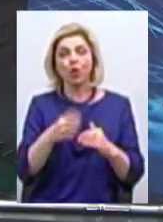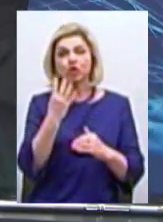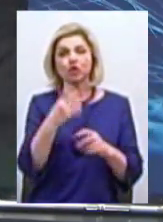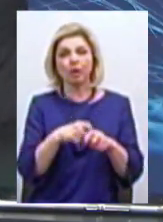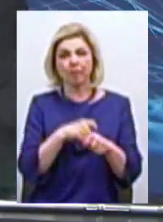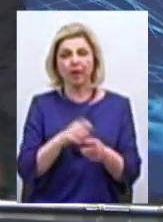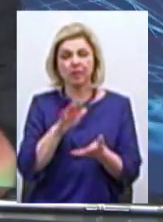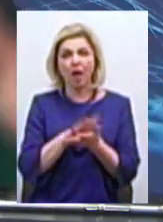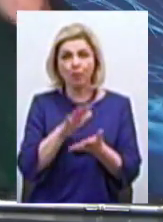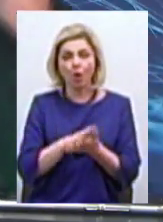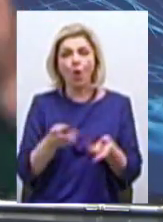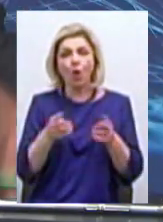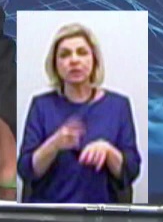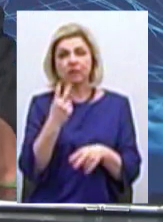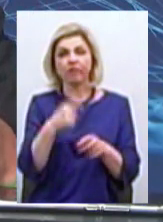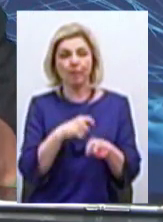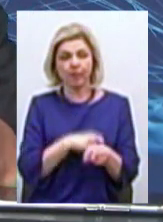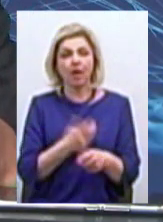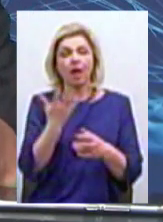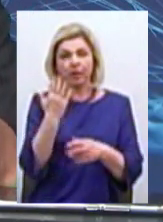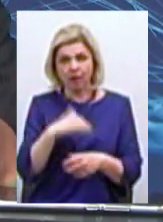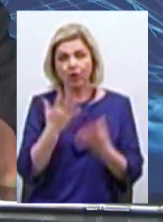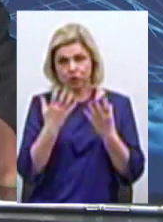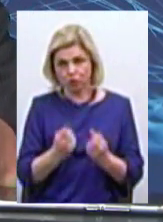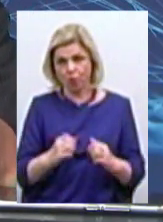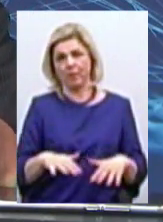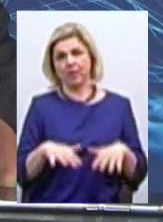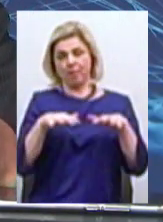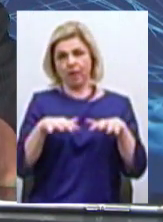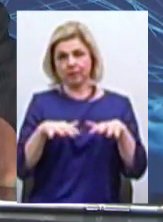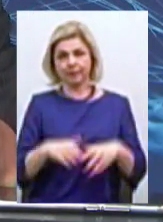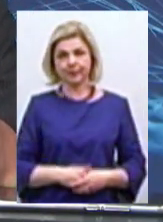них залишилось тільки 2 метри, а давайте ще далі піднімати.